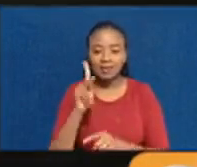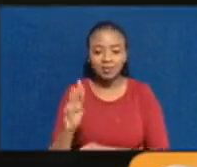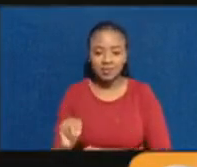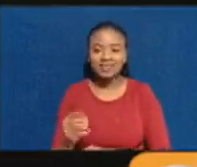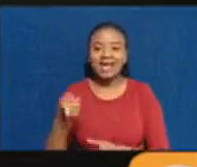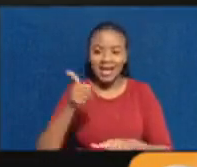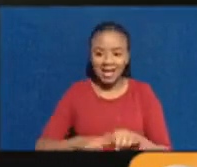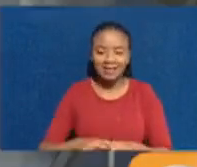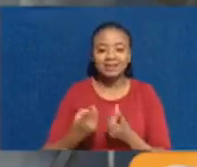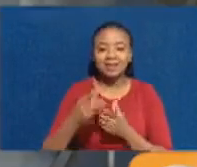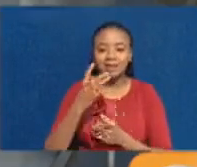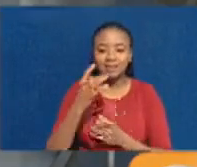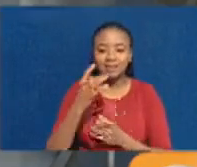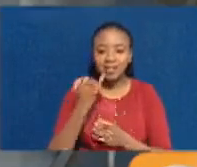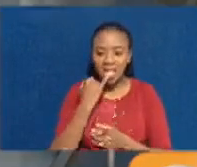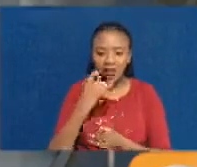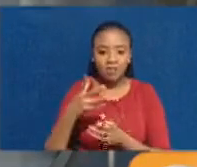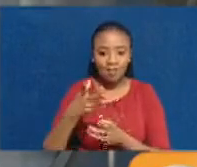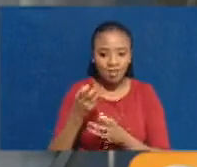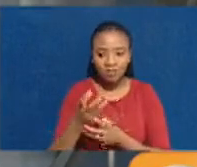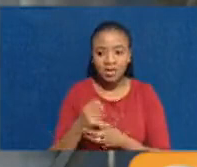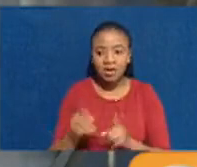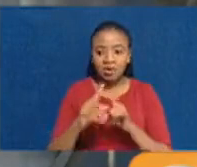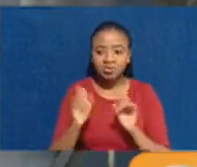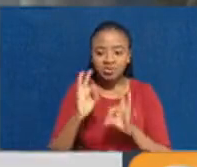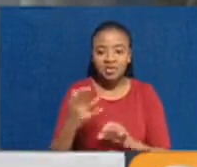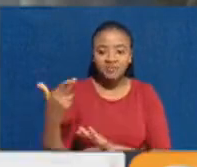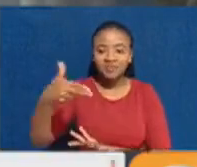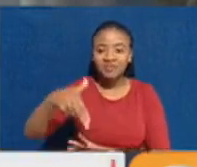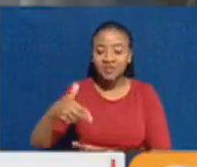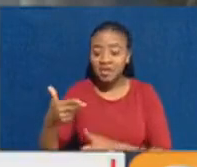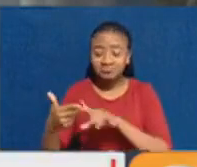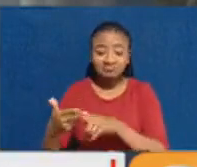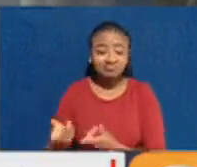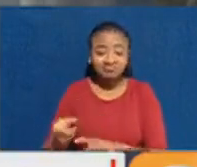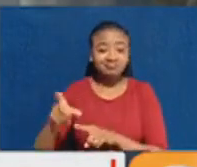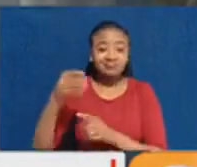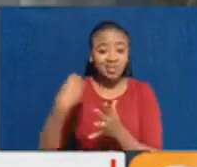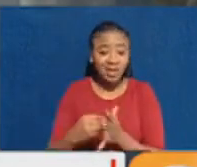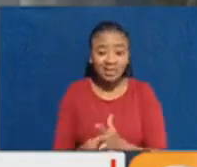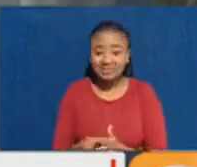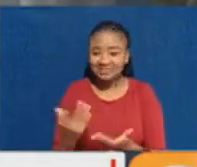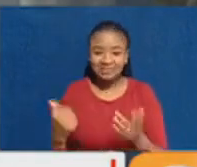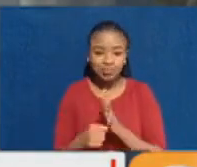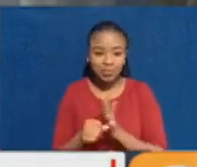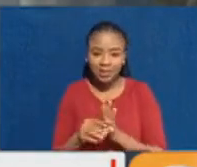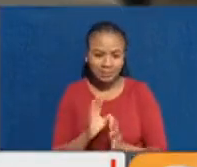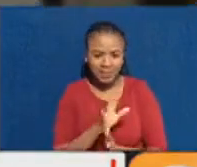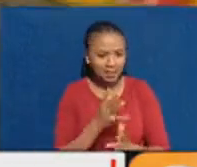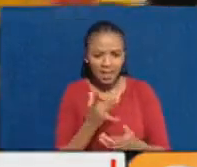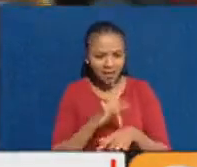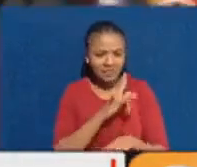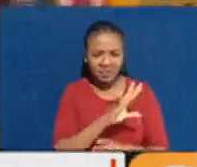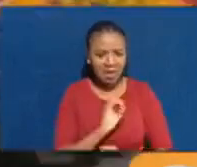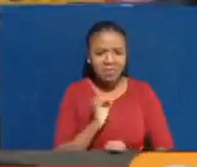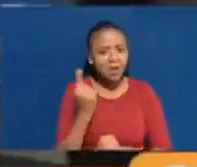hiyo, kama bei ya mafuta yanapanda sio shida yako, kama hakuna mafuta mtani sio shida wako. Tofauti